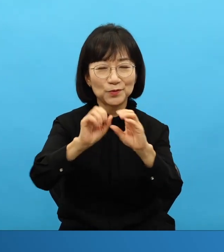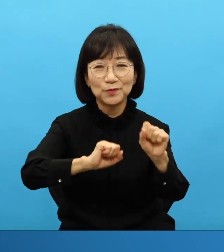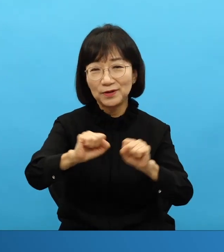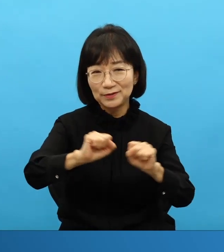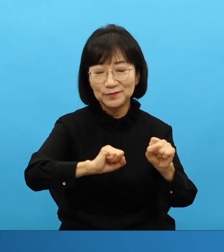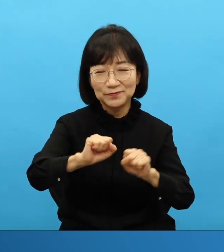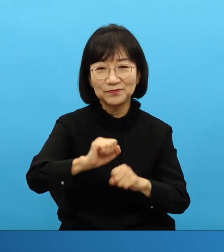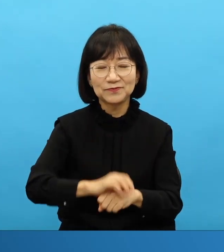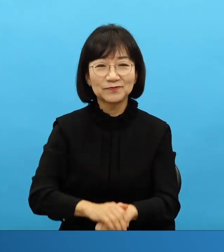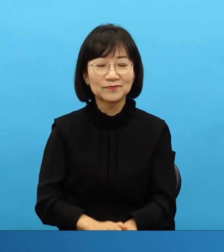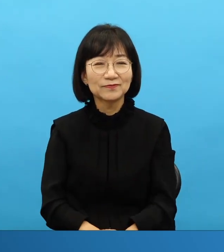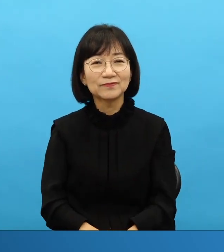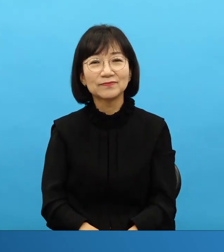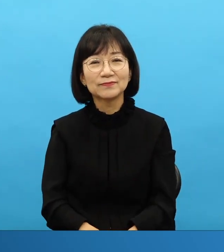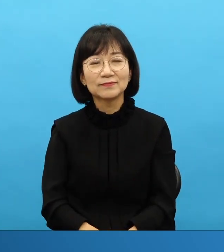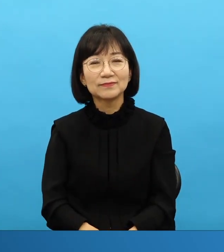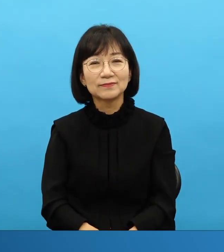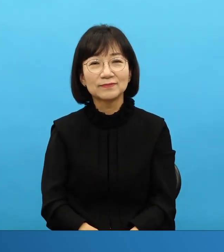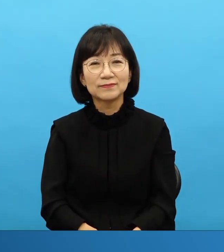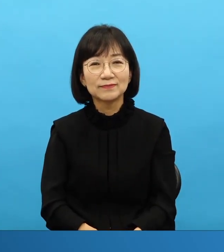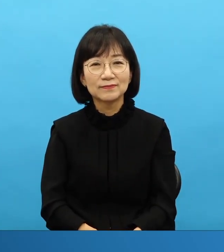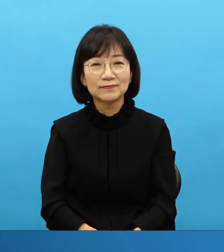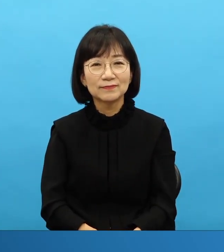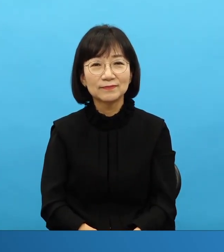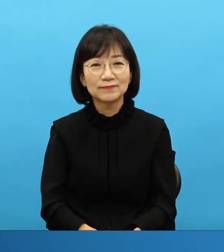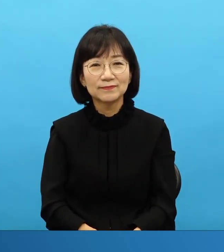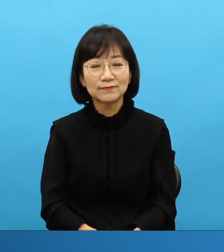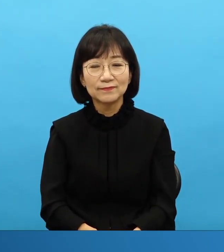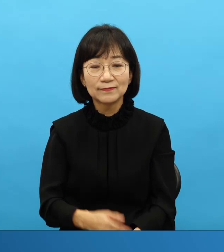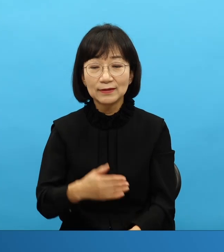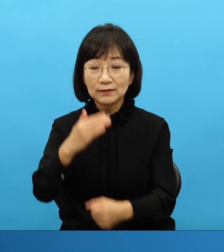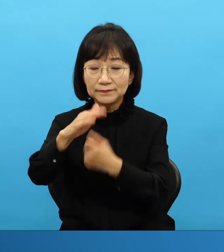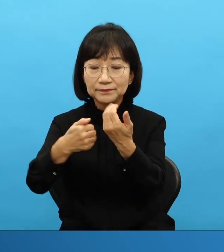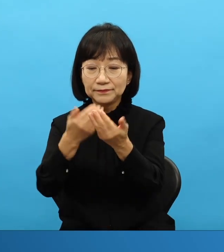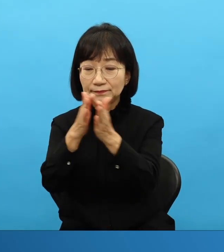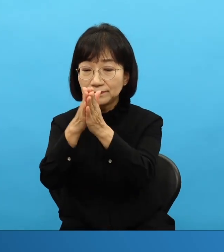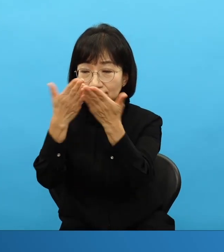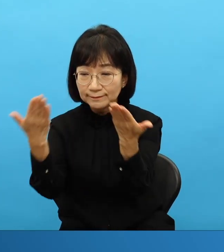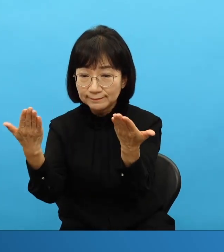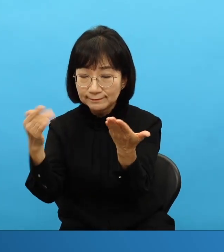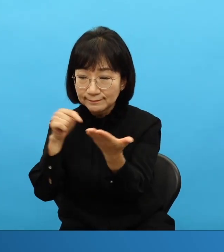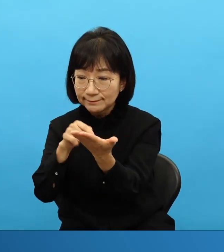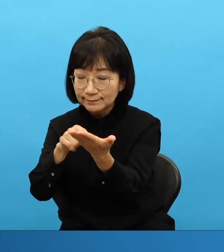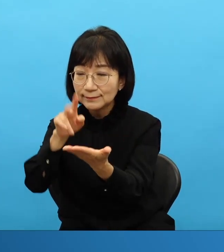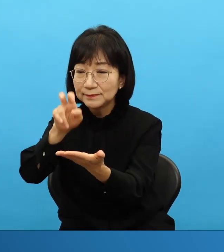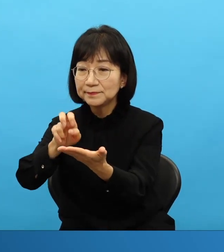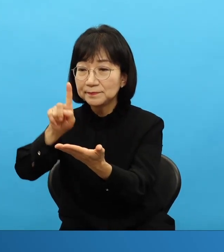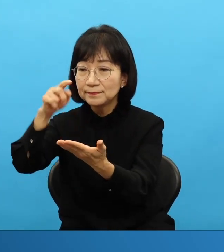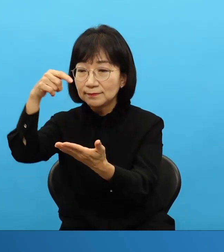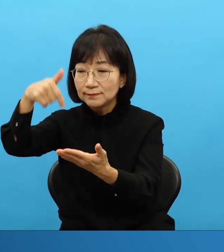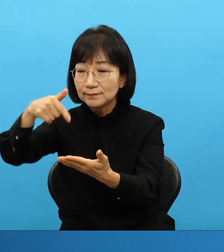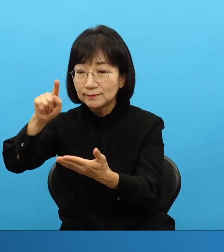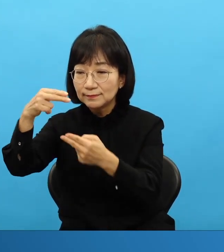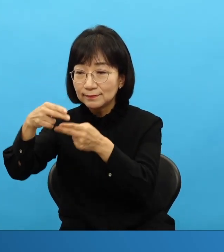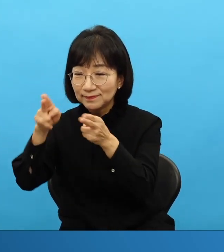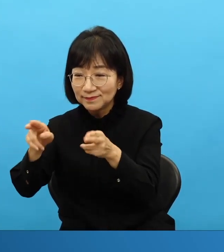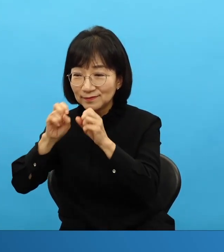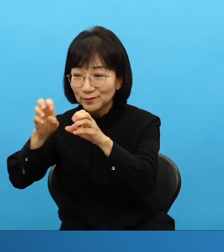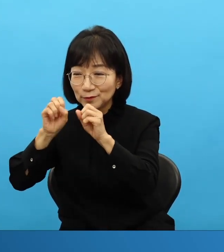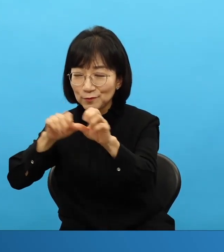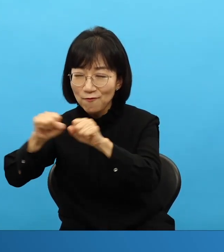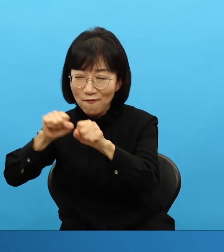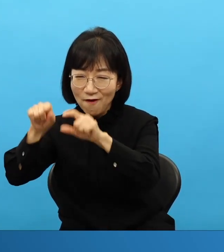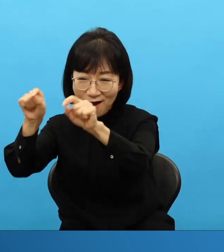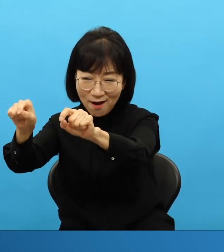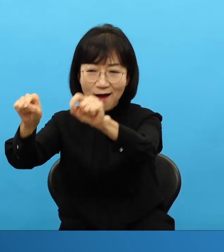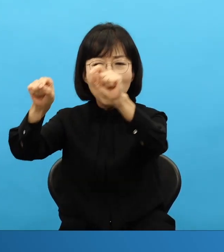성경적 전도에 통해서 마가다락에 일어났던 전도 운동을 지금 하고 있는 겁니다. 通过圣经性的传道，在马可家楼峰兴